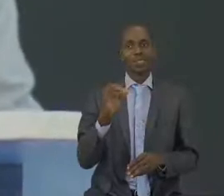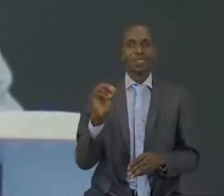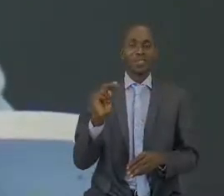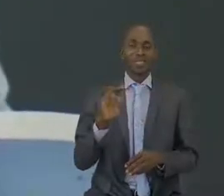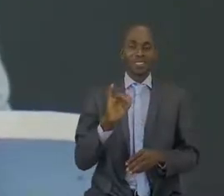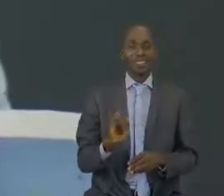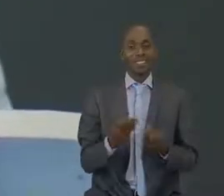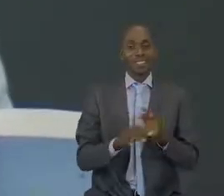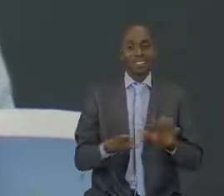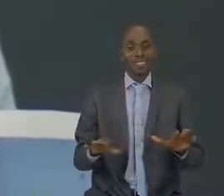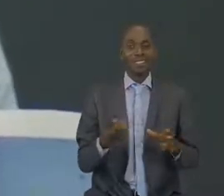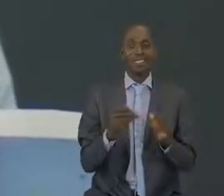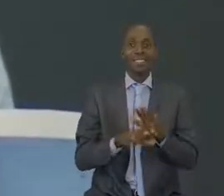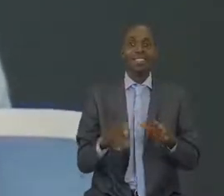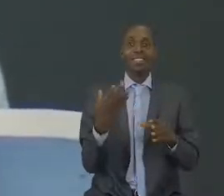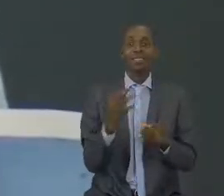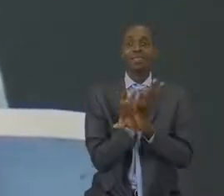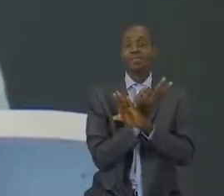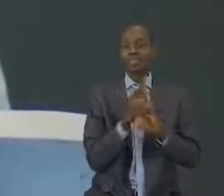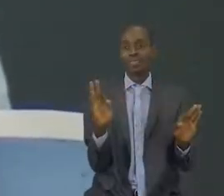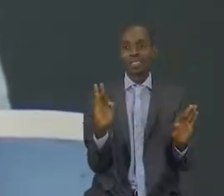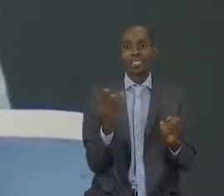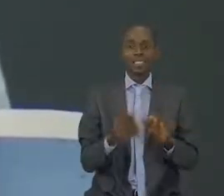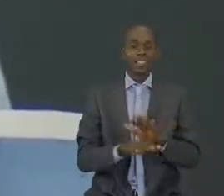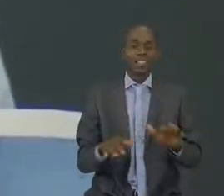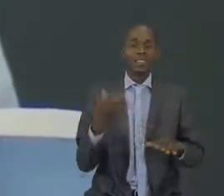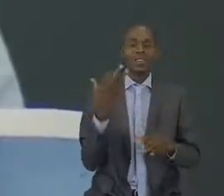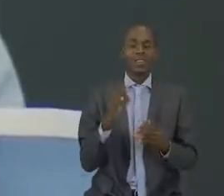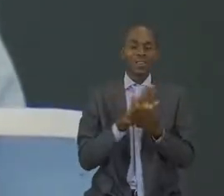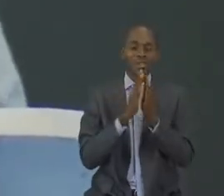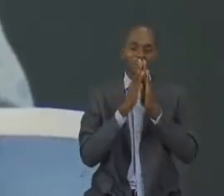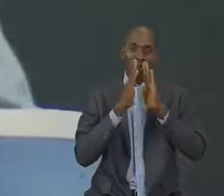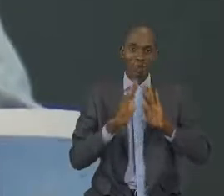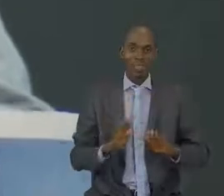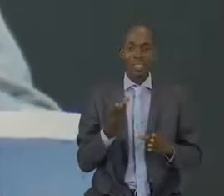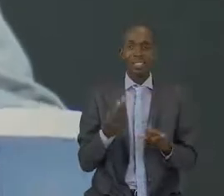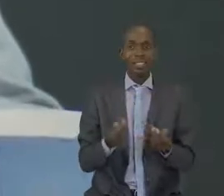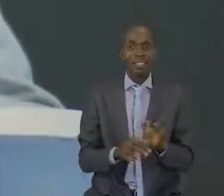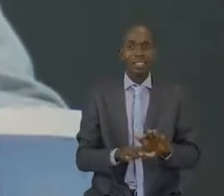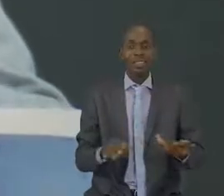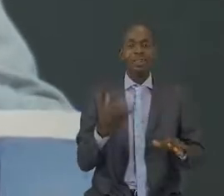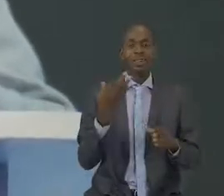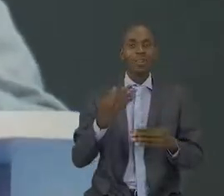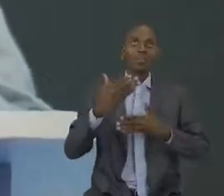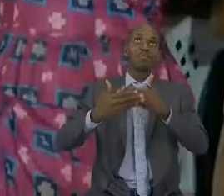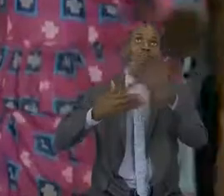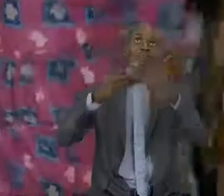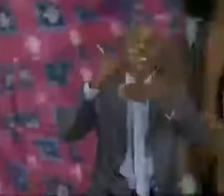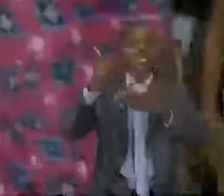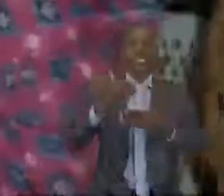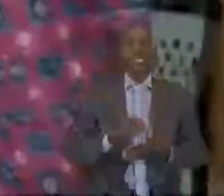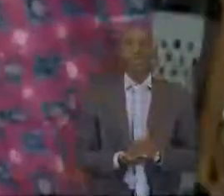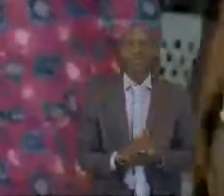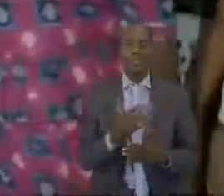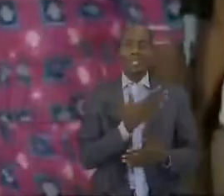liberté, le territoire de paix, le territoire de progrès.